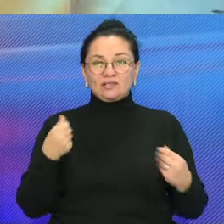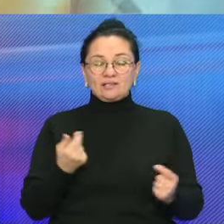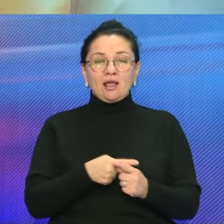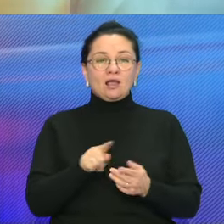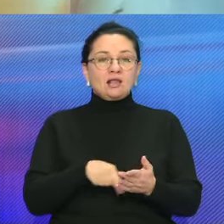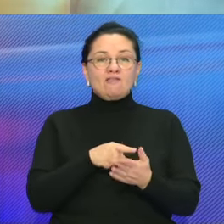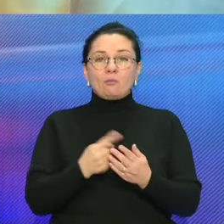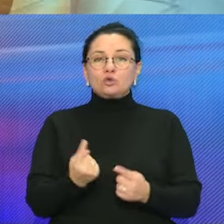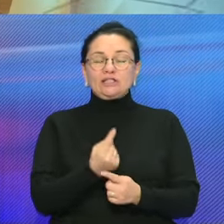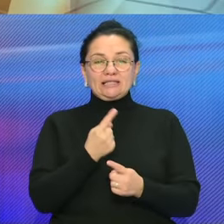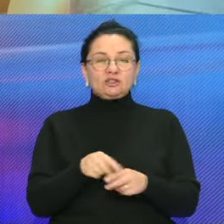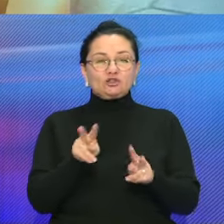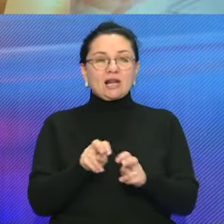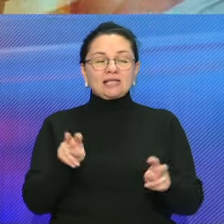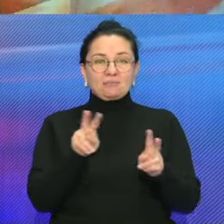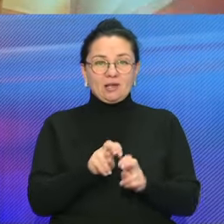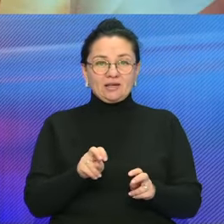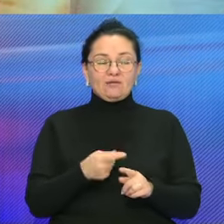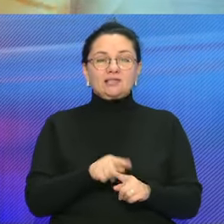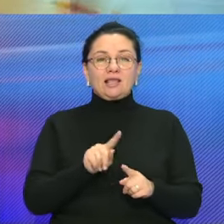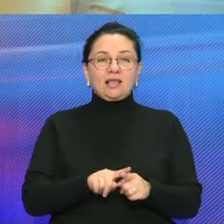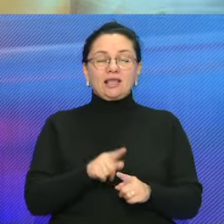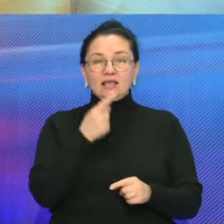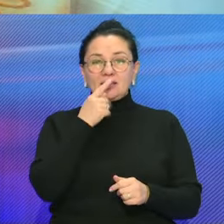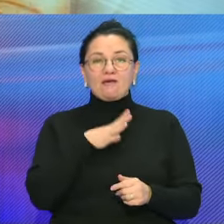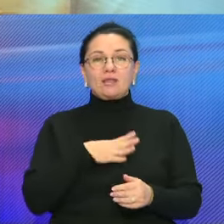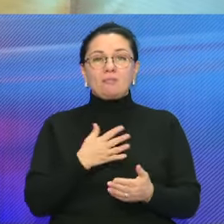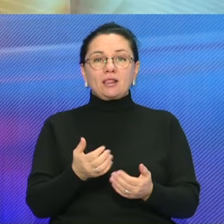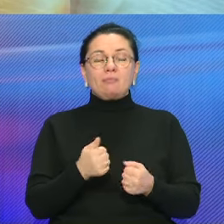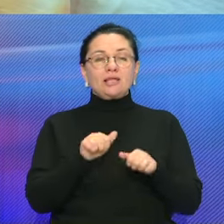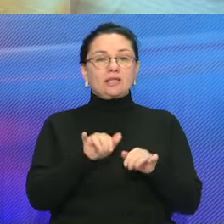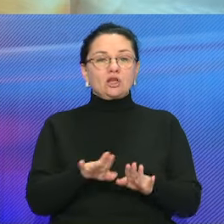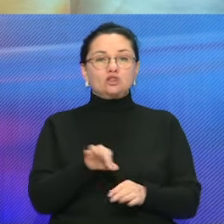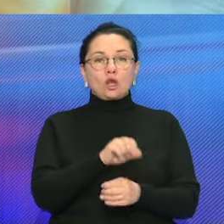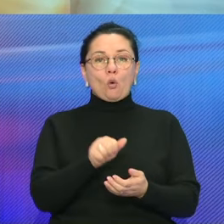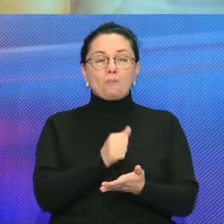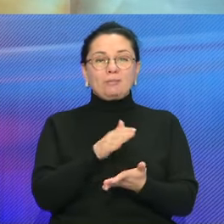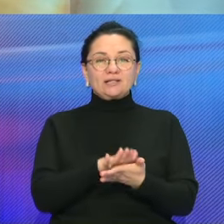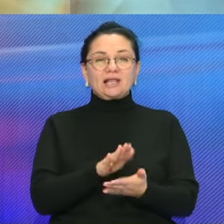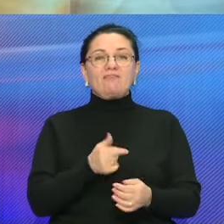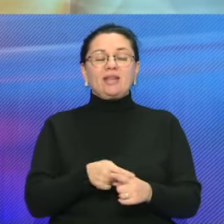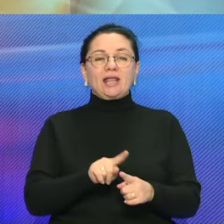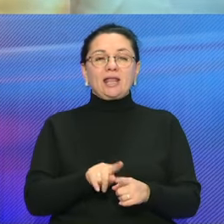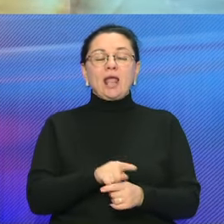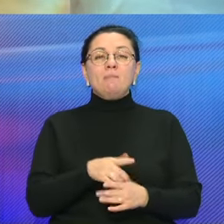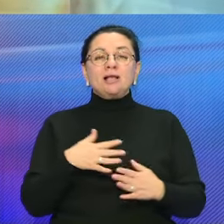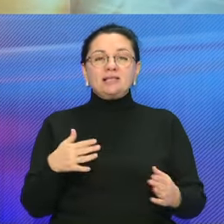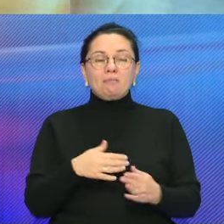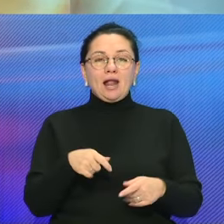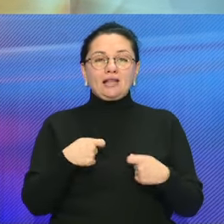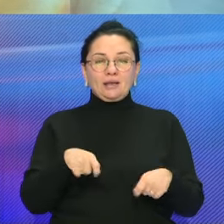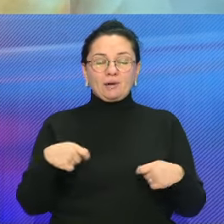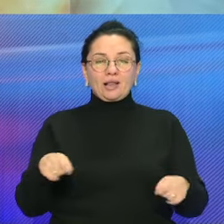неаднаразова разглядалася на ўзроўні ўрада. Так, нядаўна было прынята рашэнне аб устанаўленні максімальных рознічных цэн